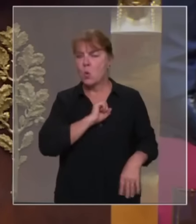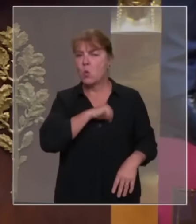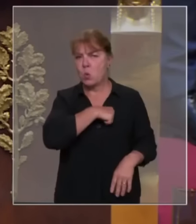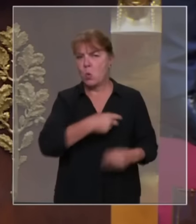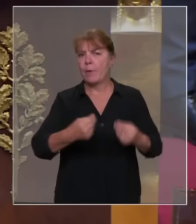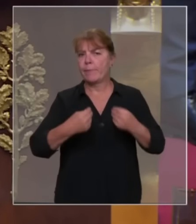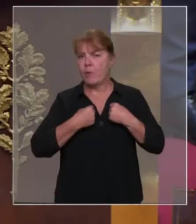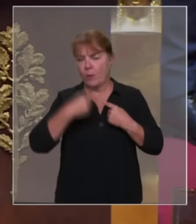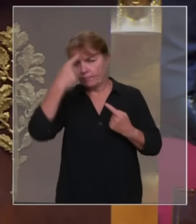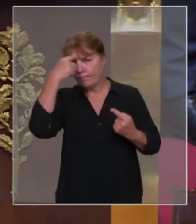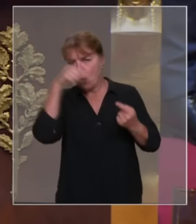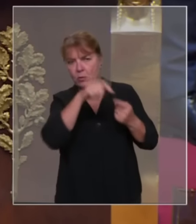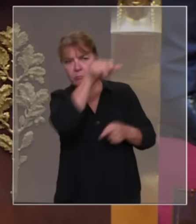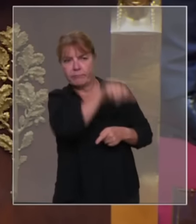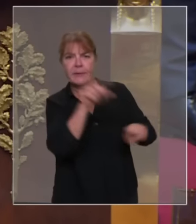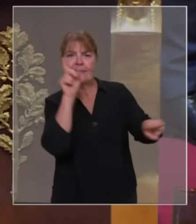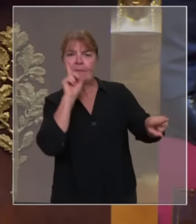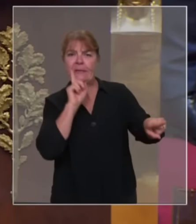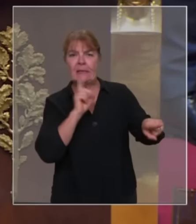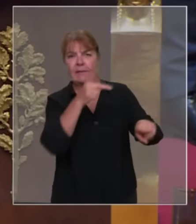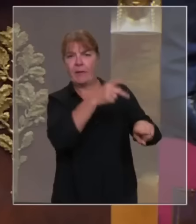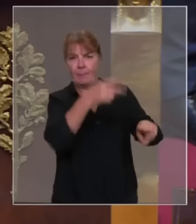à la mémoire de Philippine.